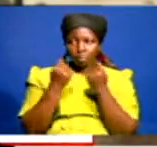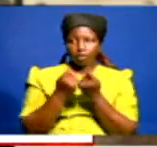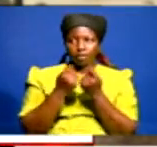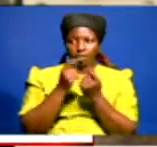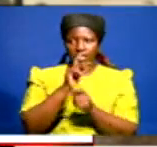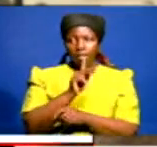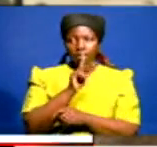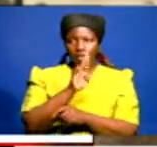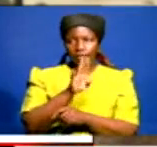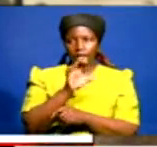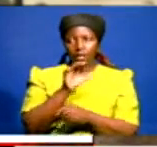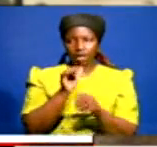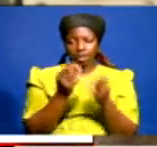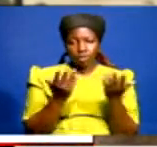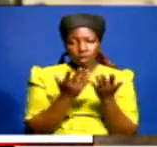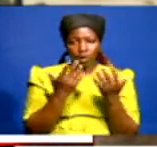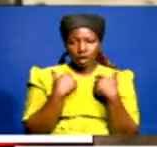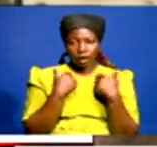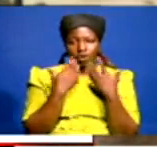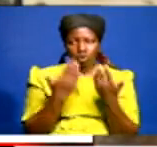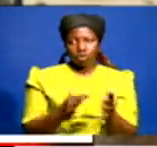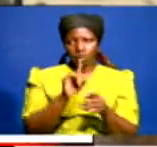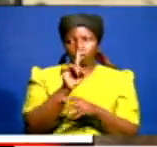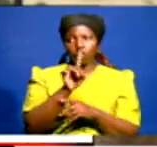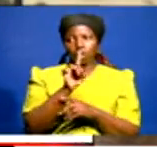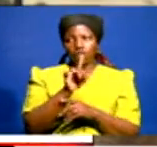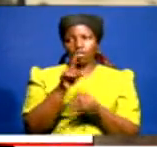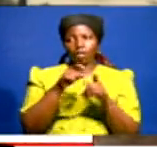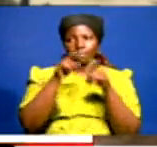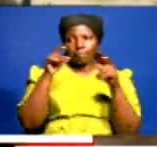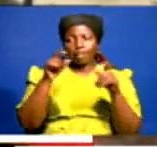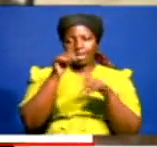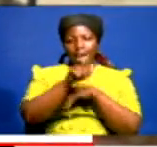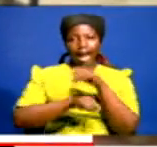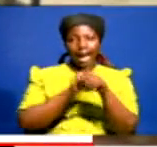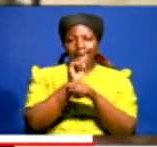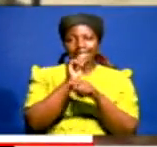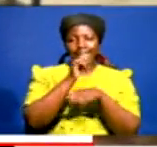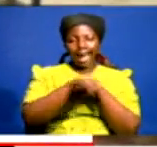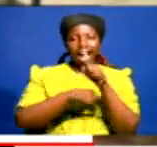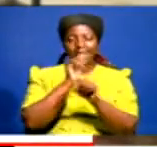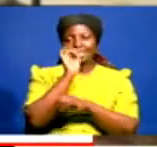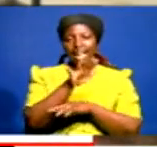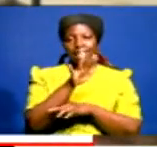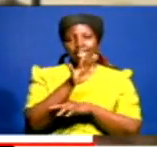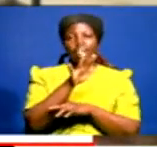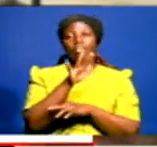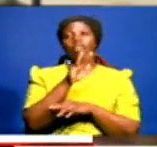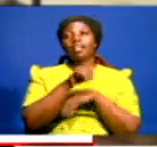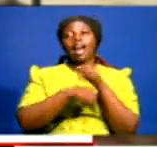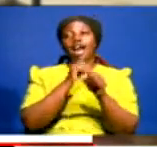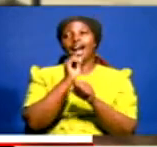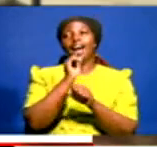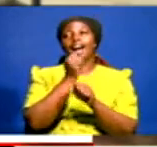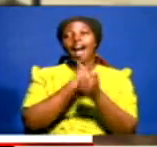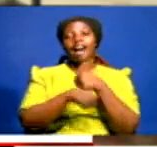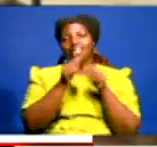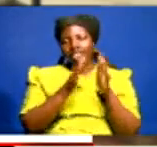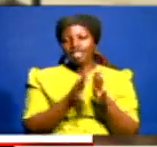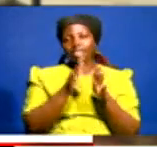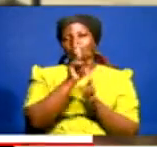ambapo tumempoteza mmoja wa wasanii wakuu katika kitengo cha Vioja Mahakamani, ambaye anafahamika kama